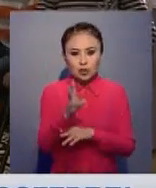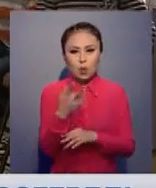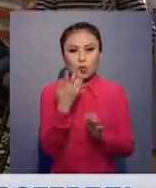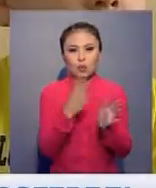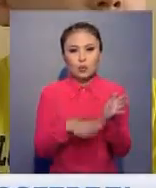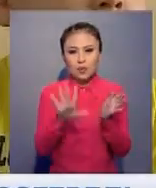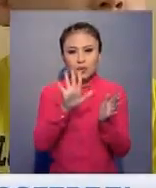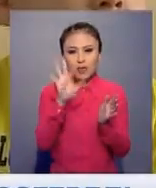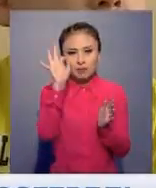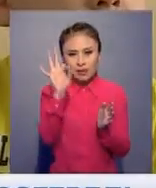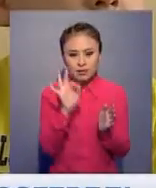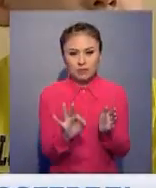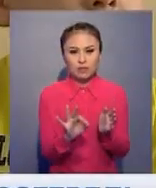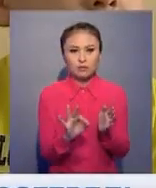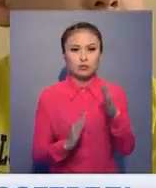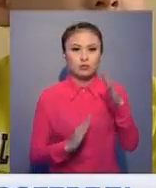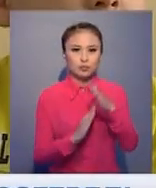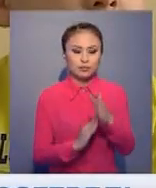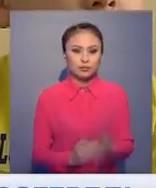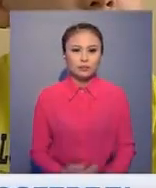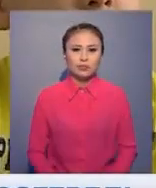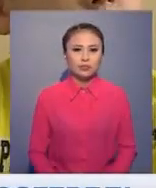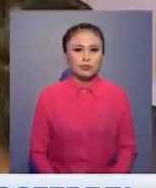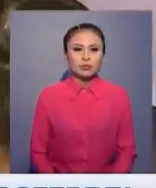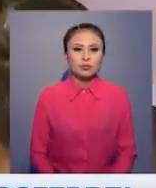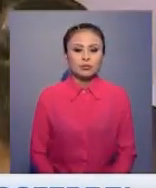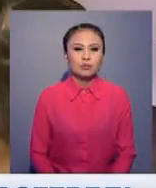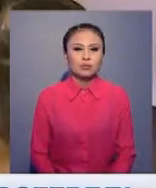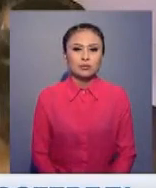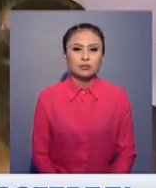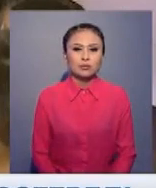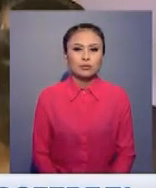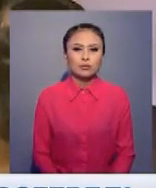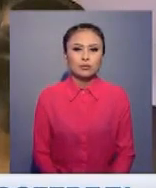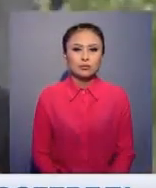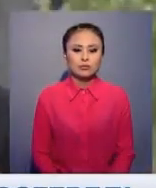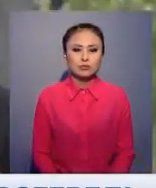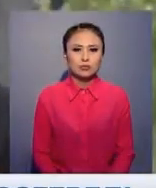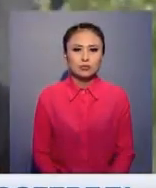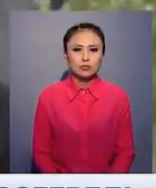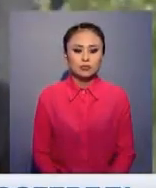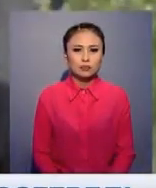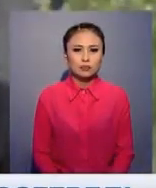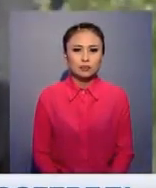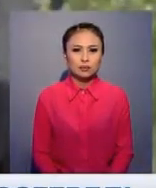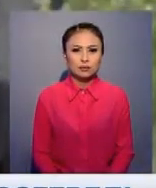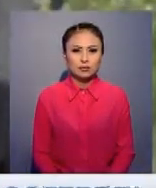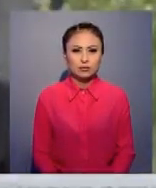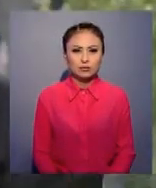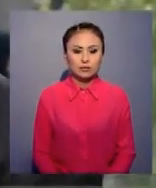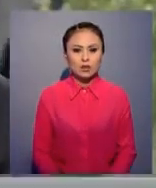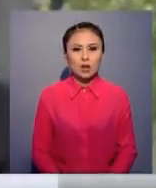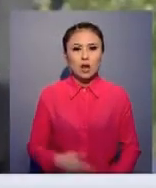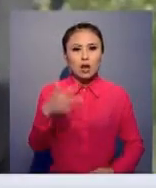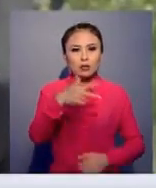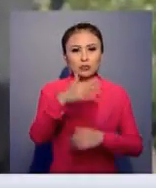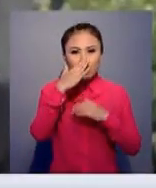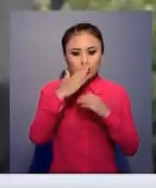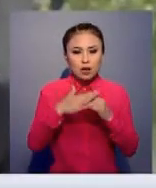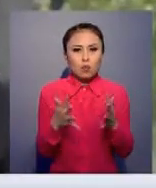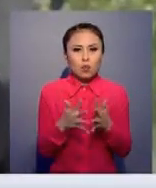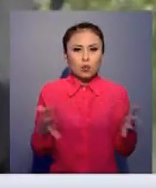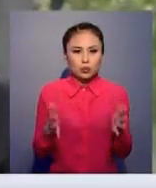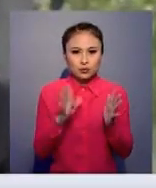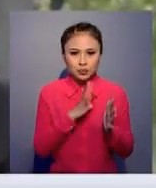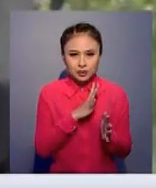қамту көлемін 95%-ке дейін жеткізу жоспарланып отыр. 3 мыңнан астам орын ашылды, жыл соңына 2 мың орын